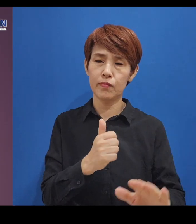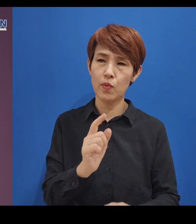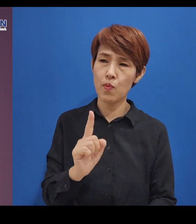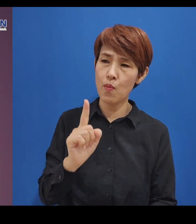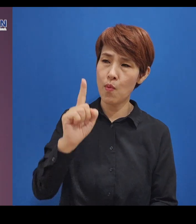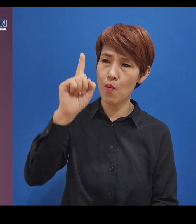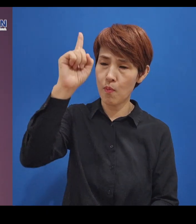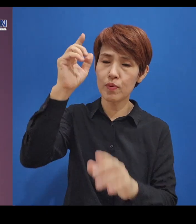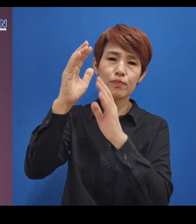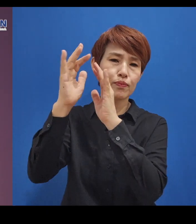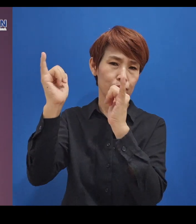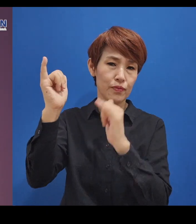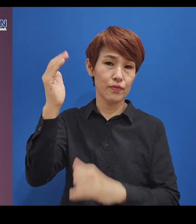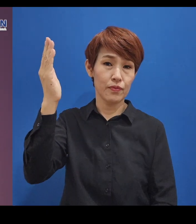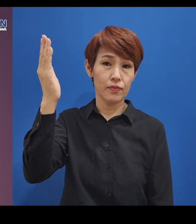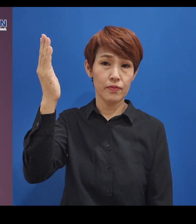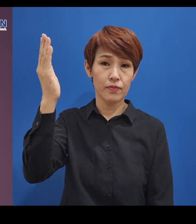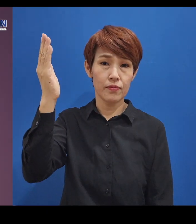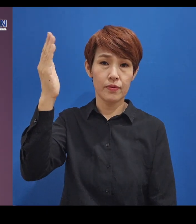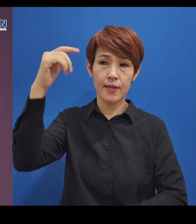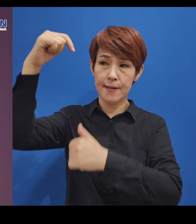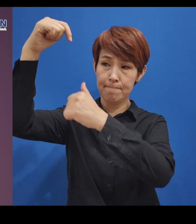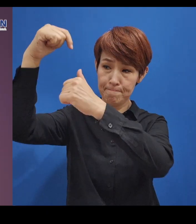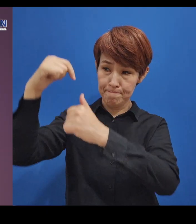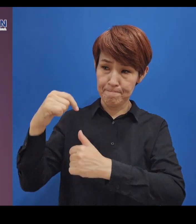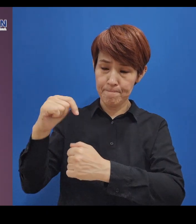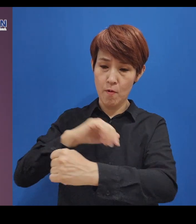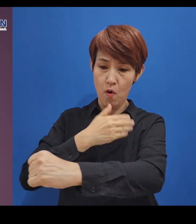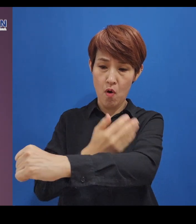나의 직속 상관, 나의 명령권자,